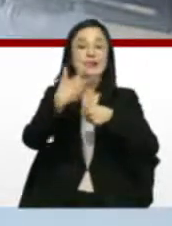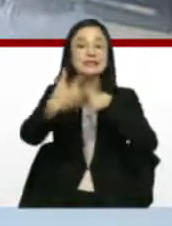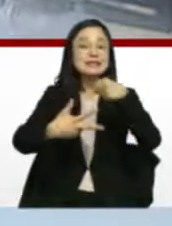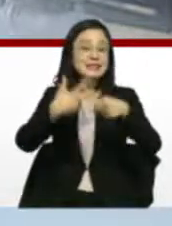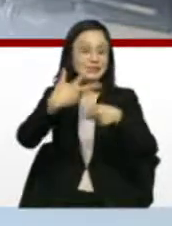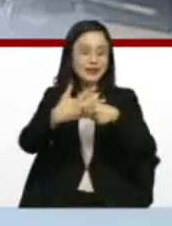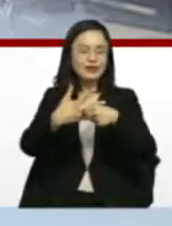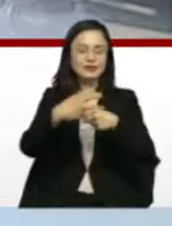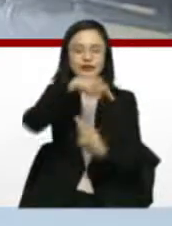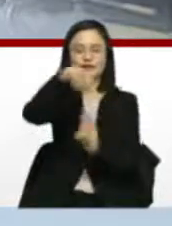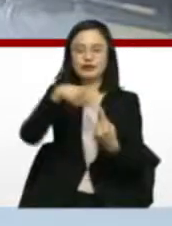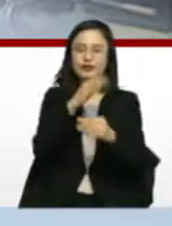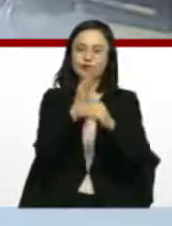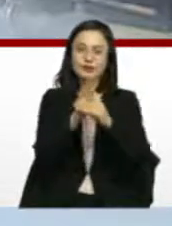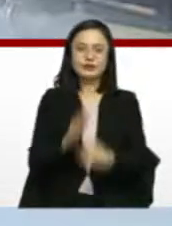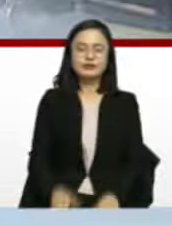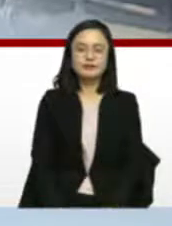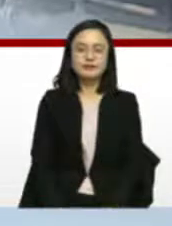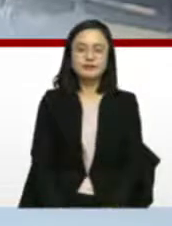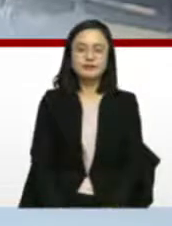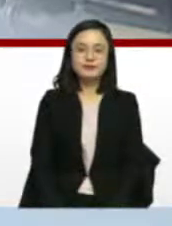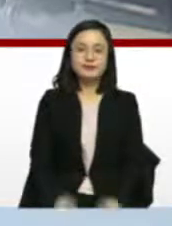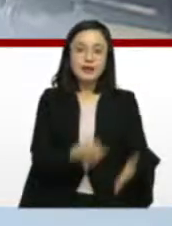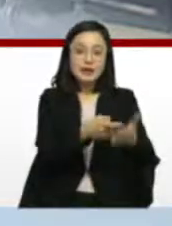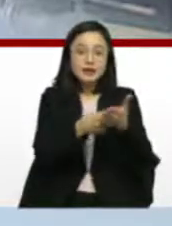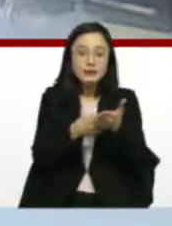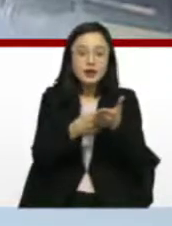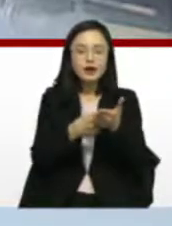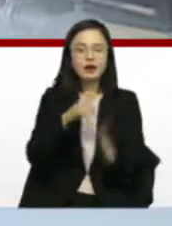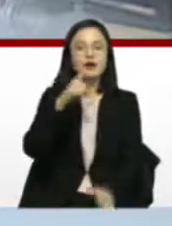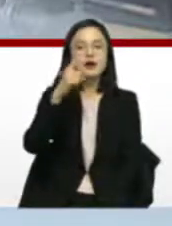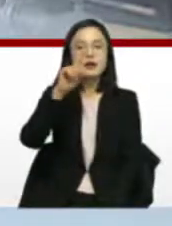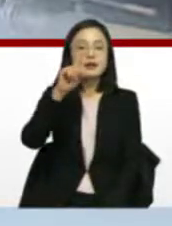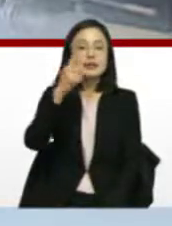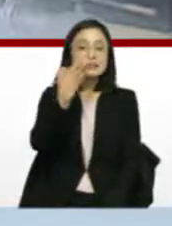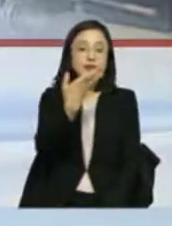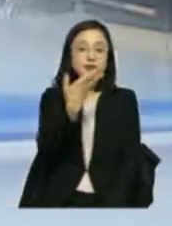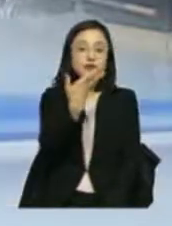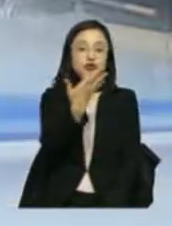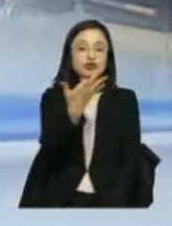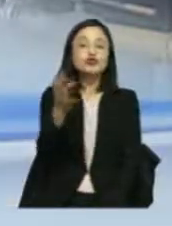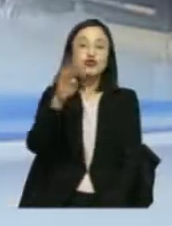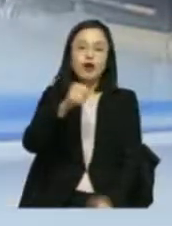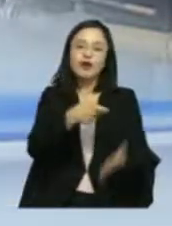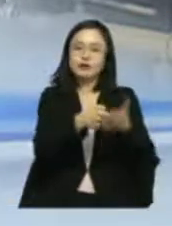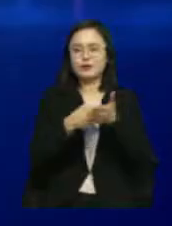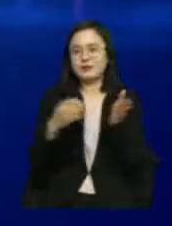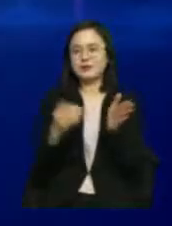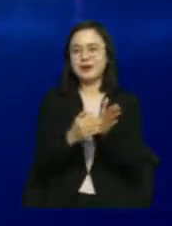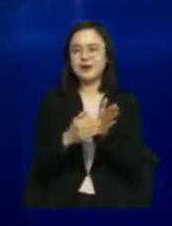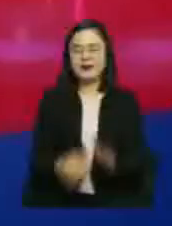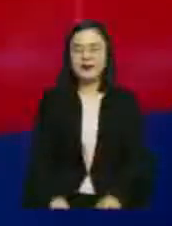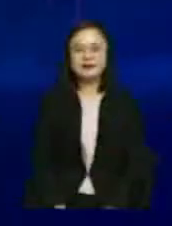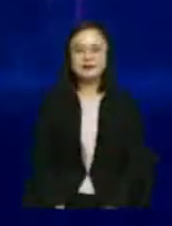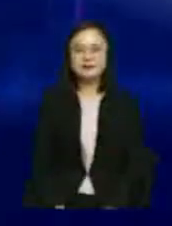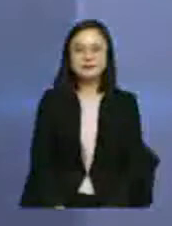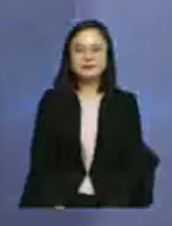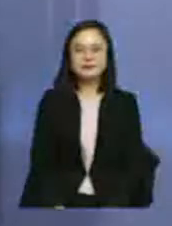절감된 에너지가 약 19억 원에 이른다고 합니다. 그간의 성과를 이혜진 기자가 짚어봅니다.